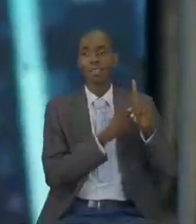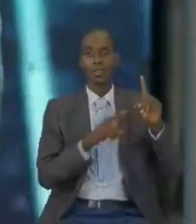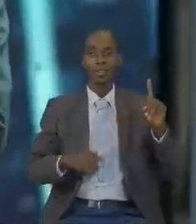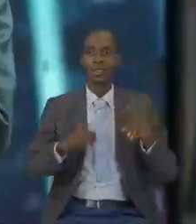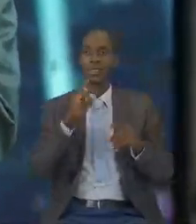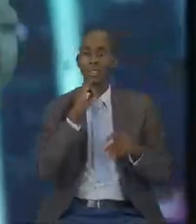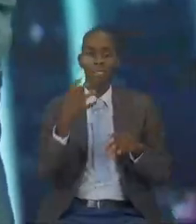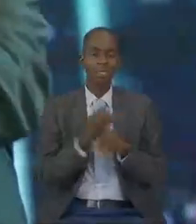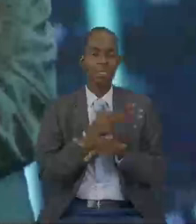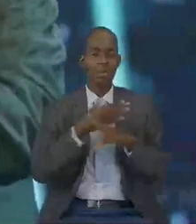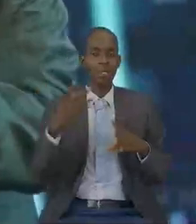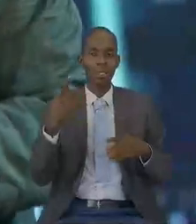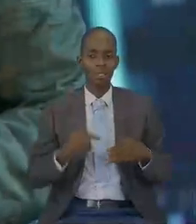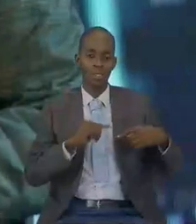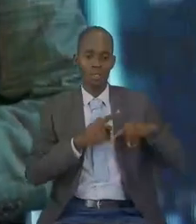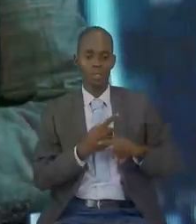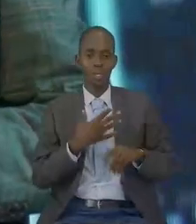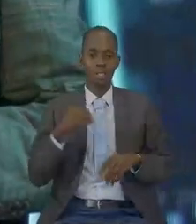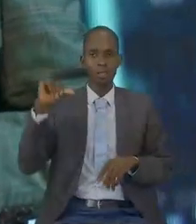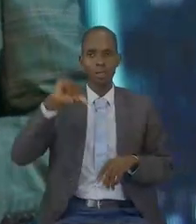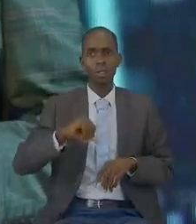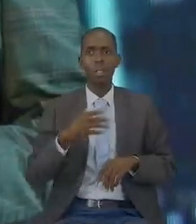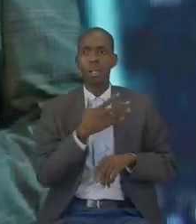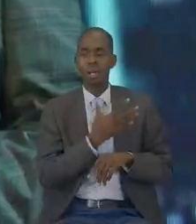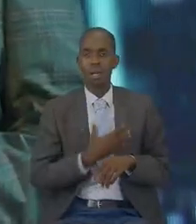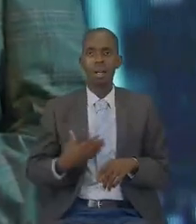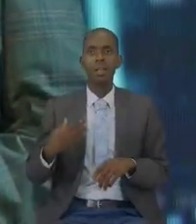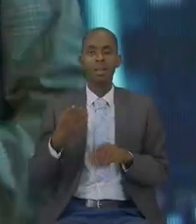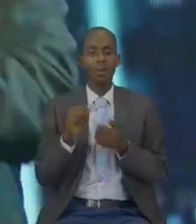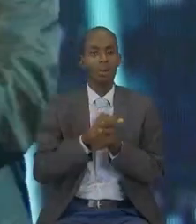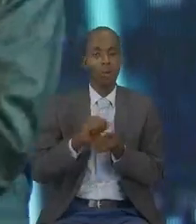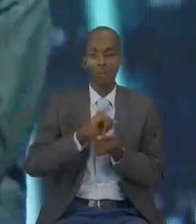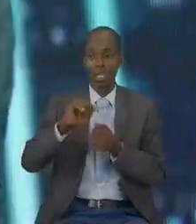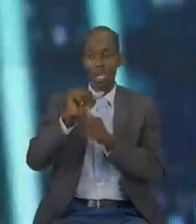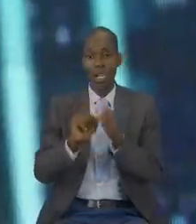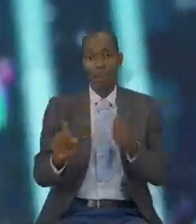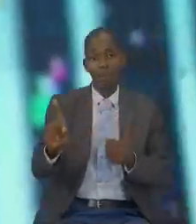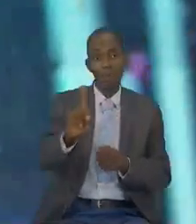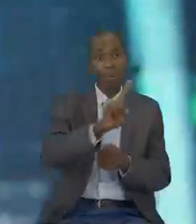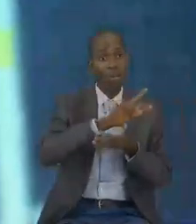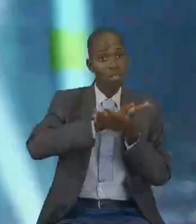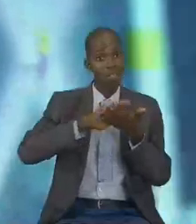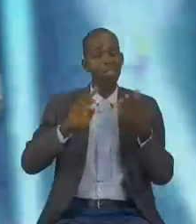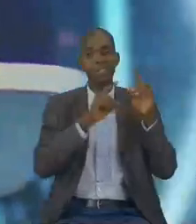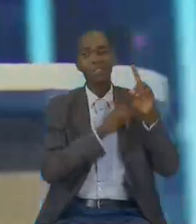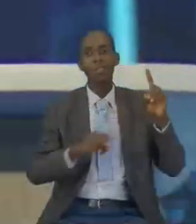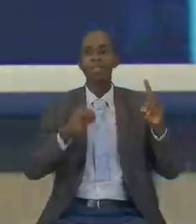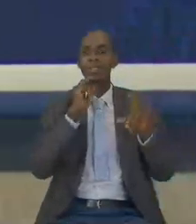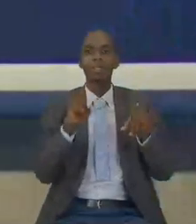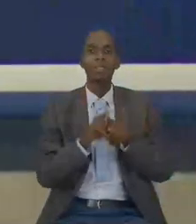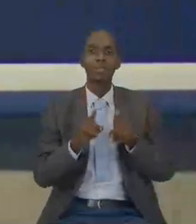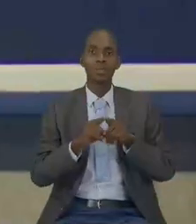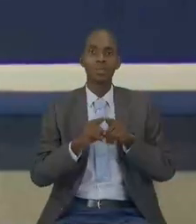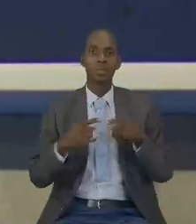Comme le Seigneur amène ôte la culpabilité, la condamnation et qu'il lave chacun propre,